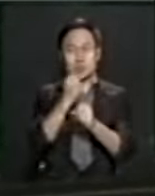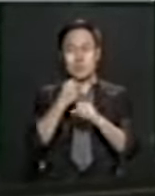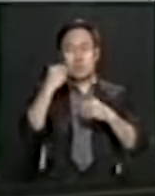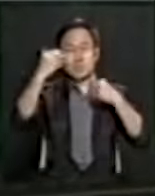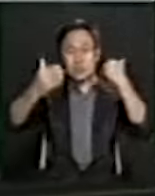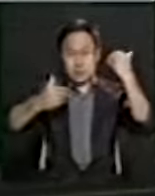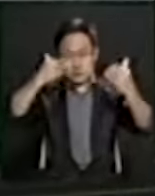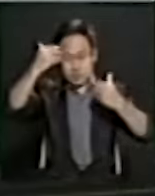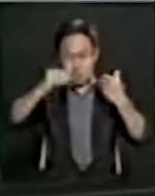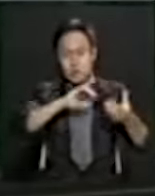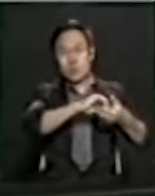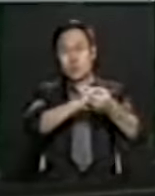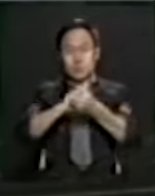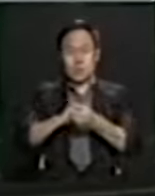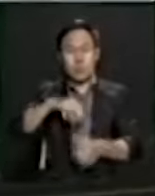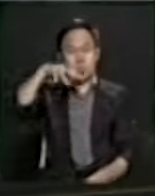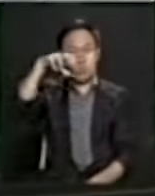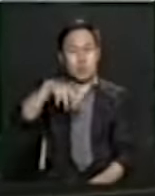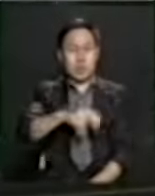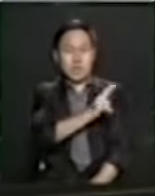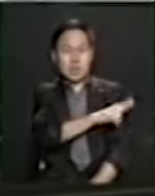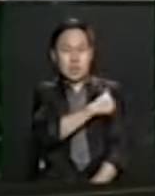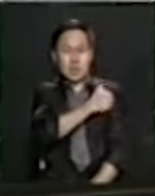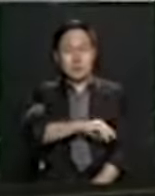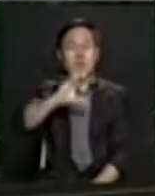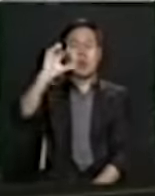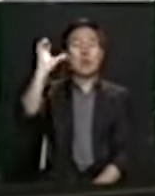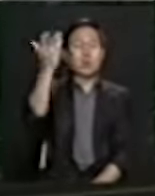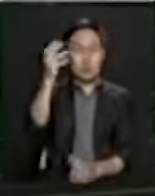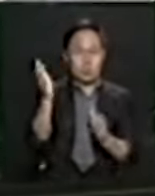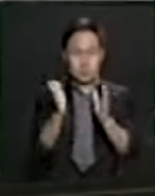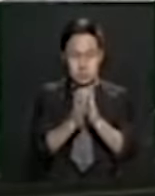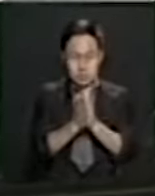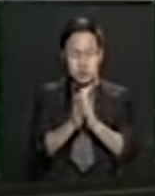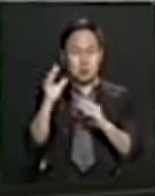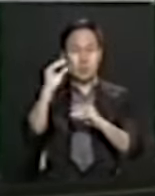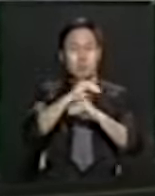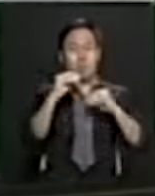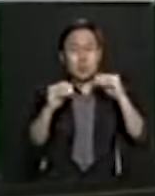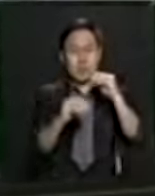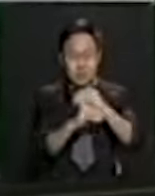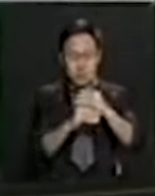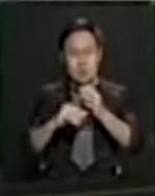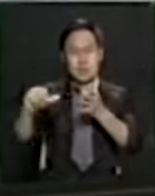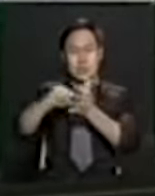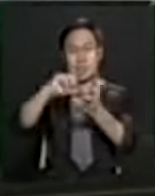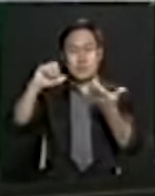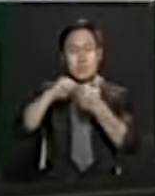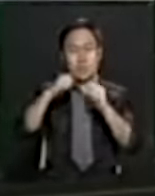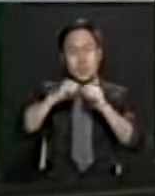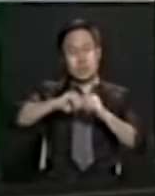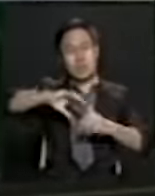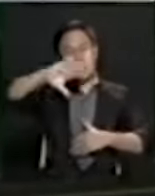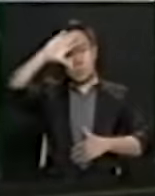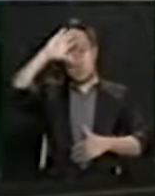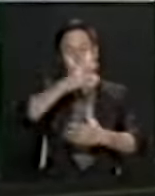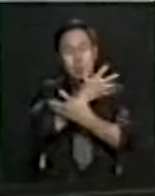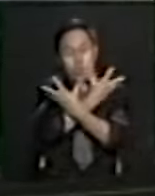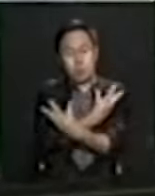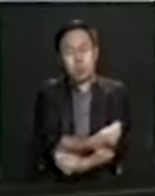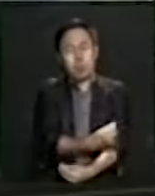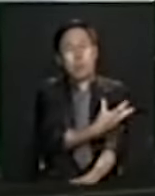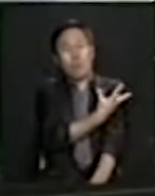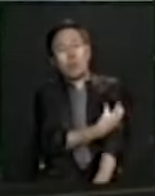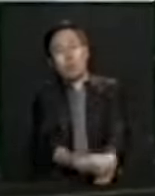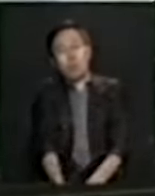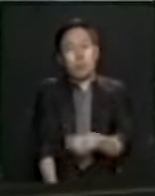วมกับอนามัยโลกและยูนิเซฟในการขจัดโปลิโออ ๋อครับ ผมท่านอาจจะยังหนุ่มสาวอยู ่ อย่